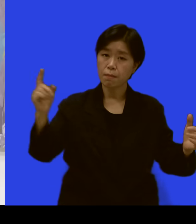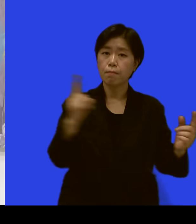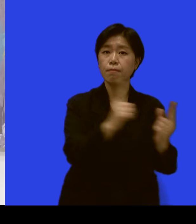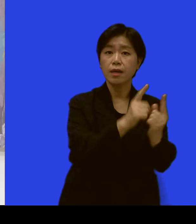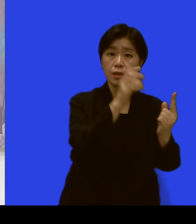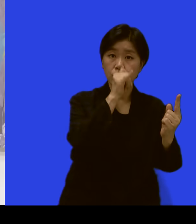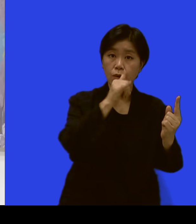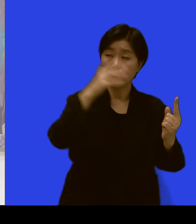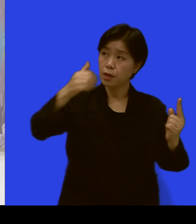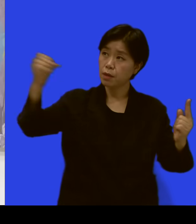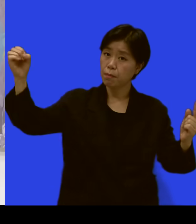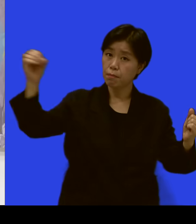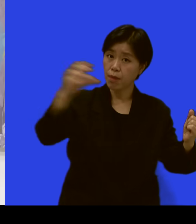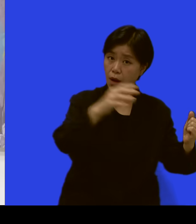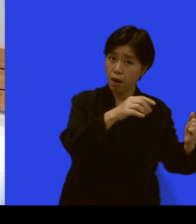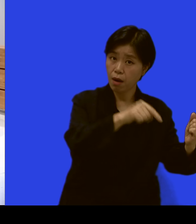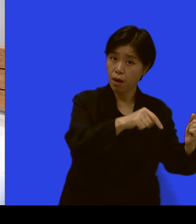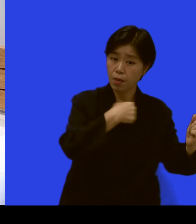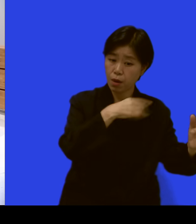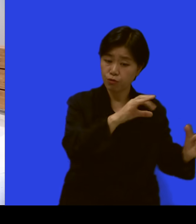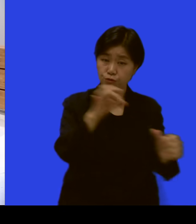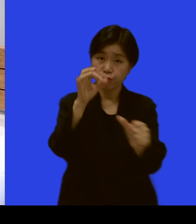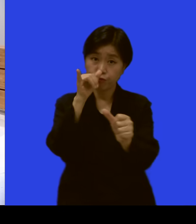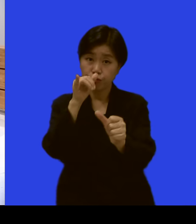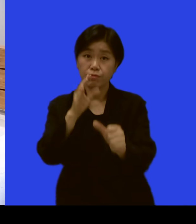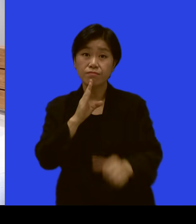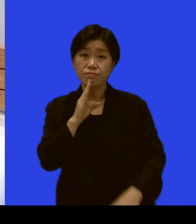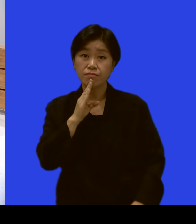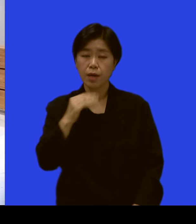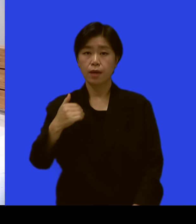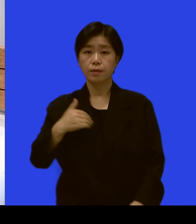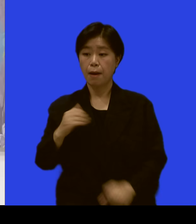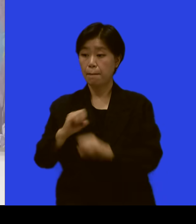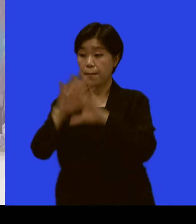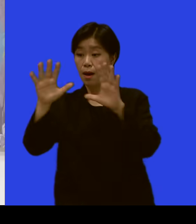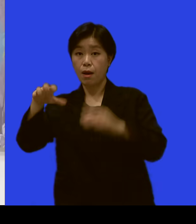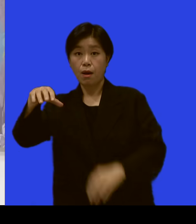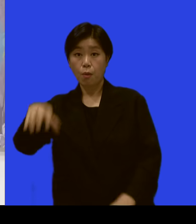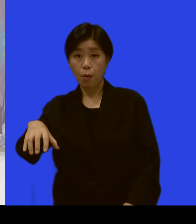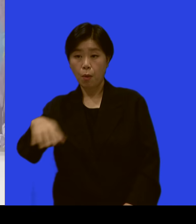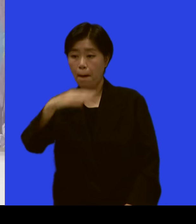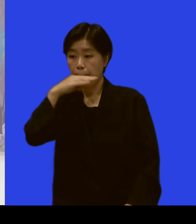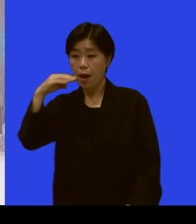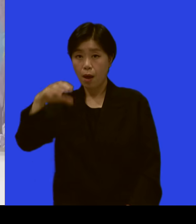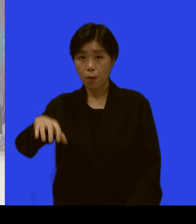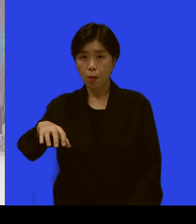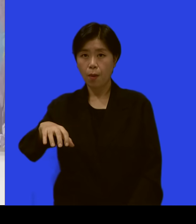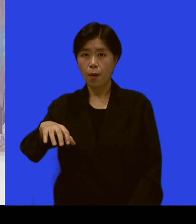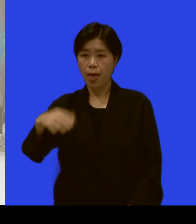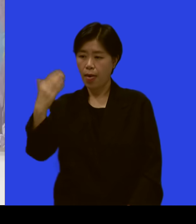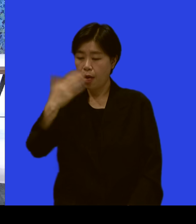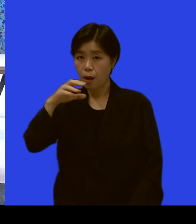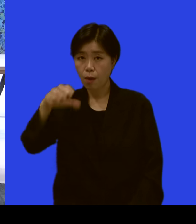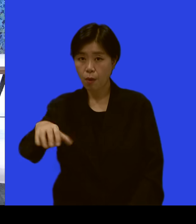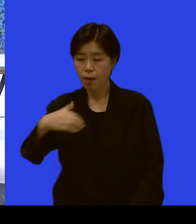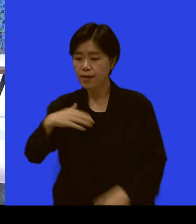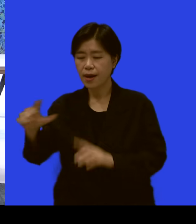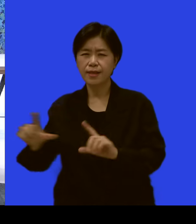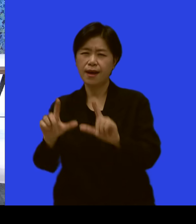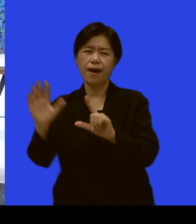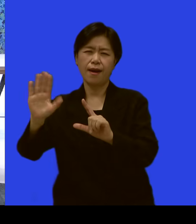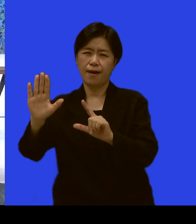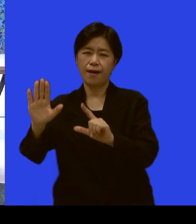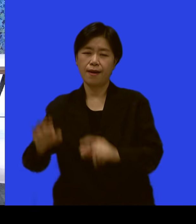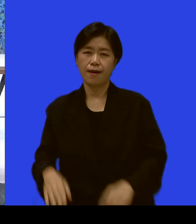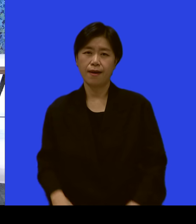곳은 빛끼리 모여있는 환한 이런 스튜디오 같은 곳이기보다는 예. 조금 그늘지고 어두운 지하 어두운 창고 데로 찾아가야 같은 되겠다.